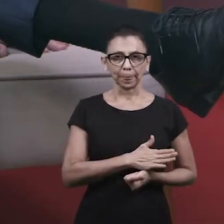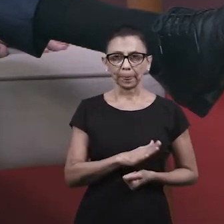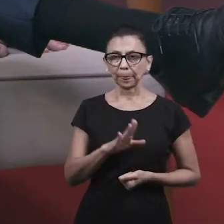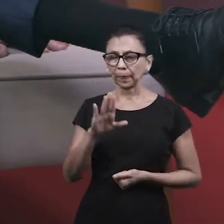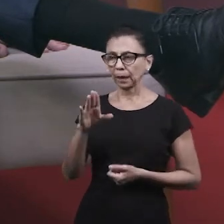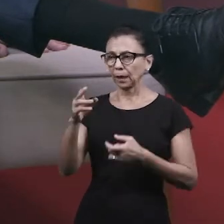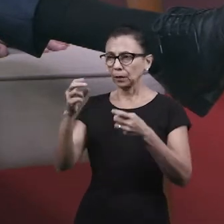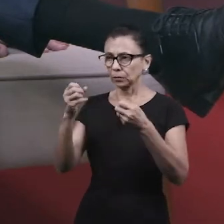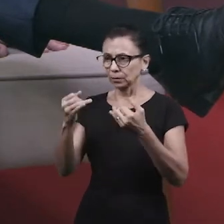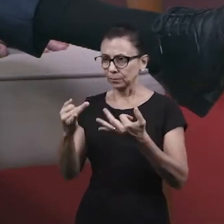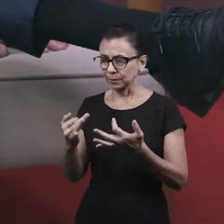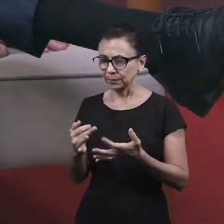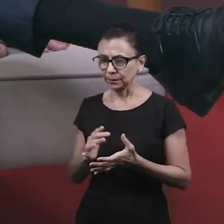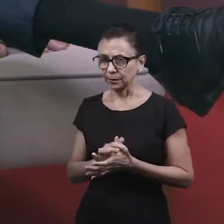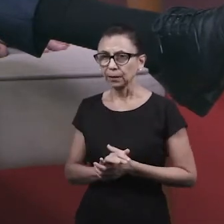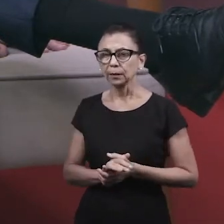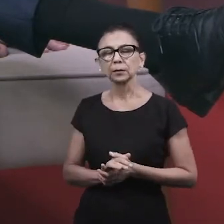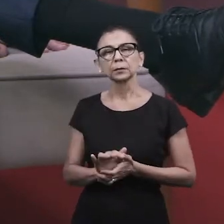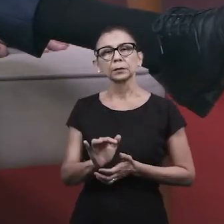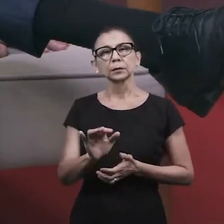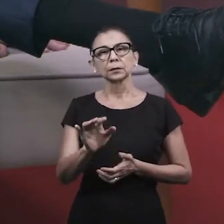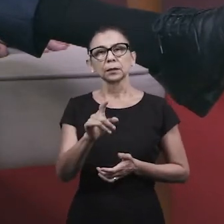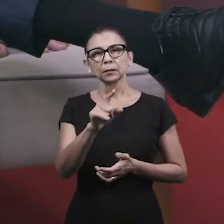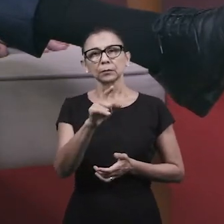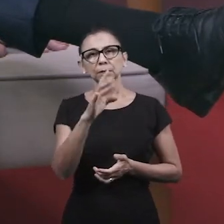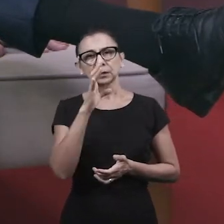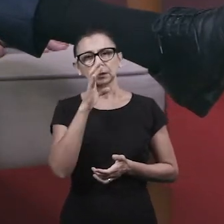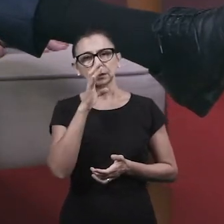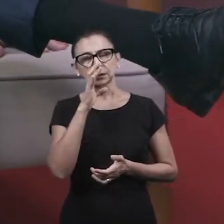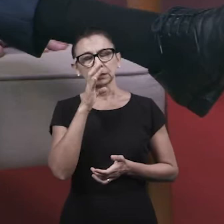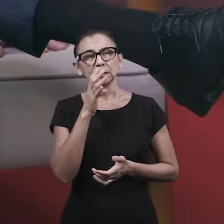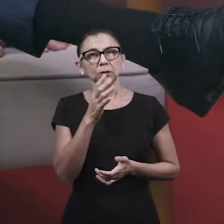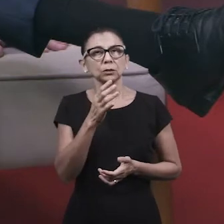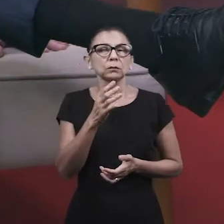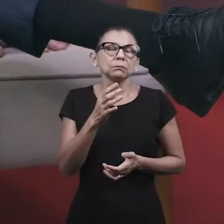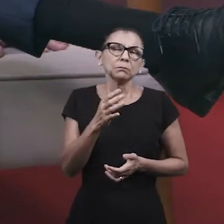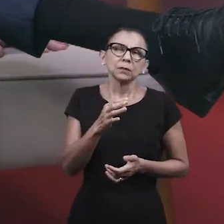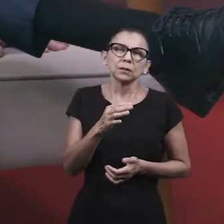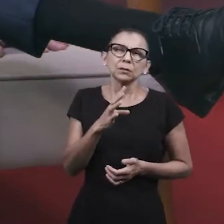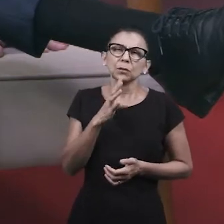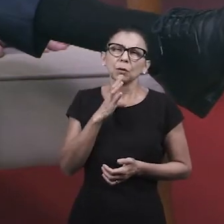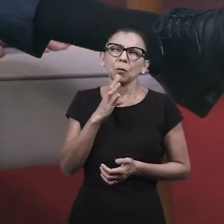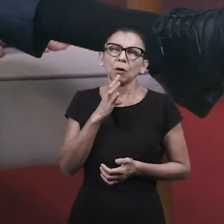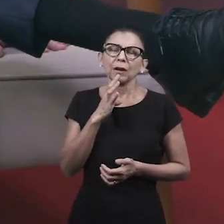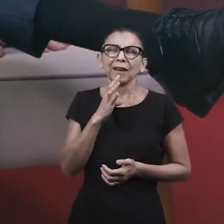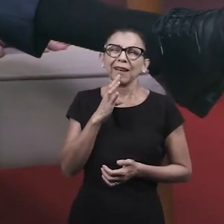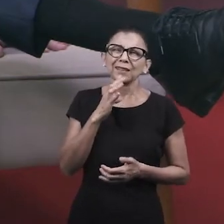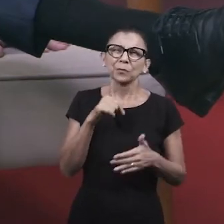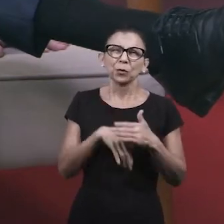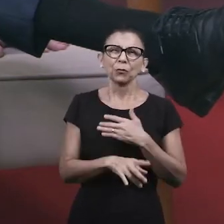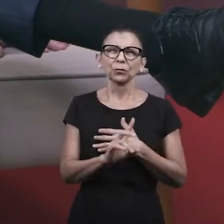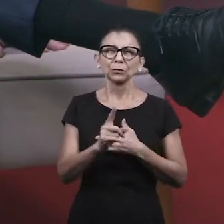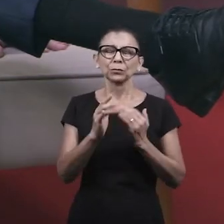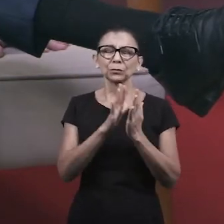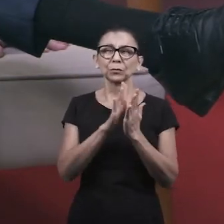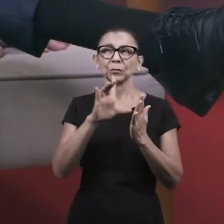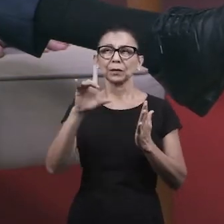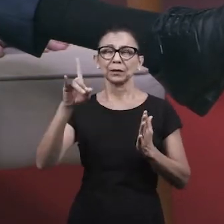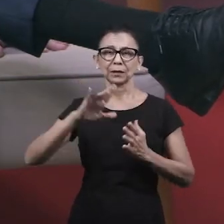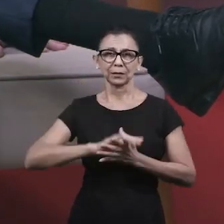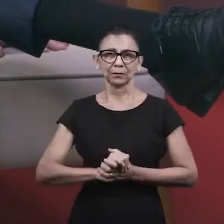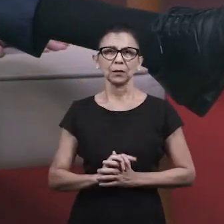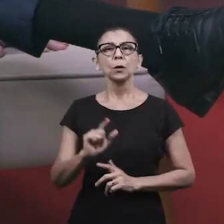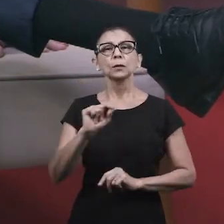son rôle, comme le texte nous dit, n'est-ce pas, Daniel? J'aimerais faire une parenthèse ici, Josias et Sergio, pour expliquer à ceux qui